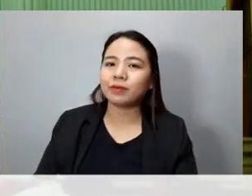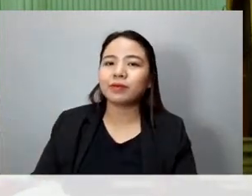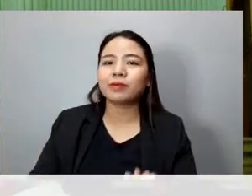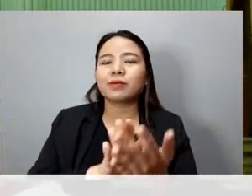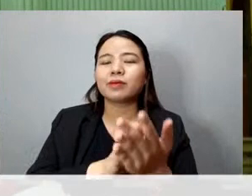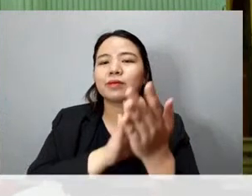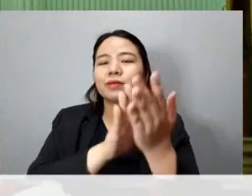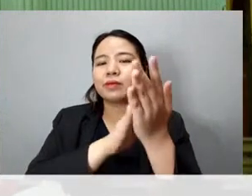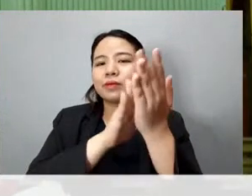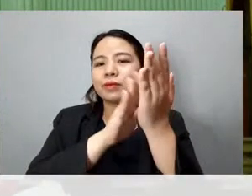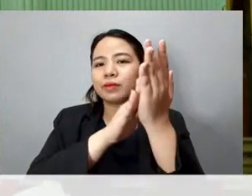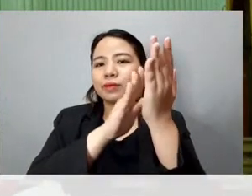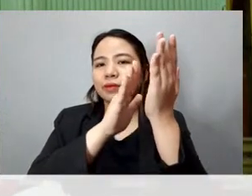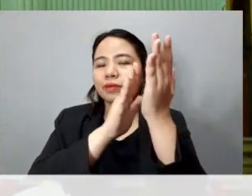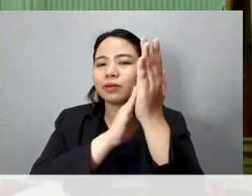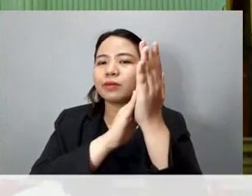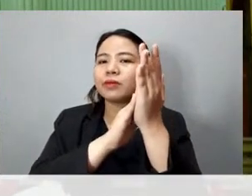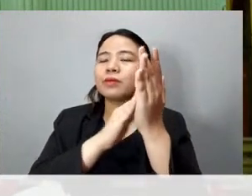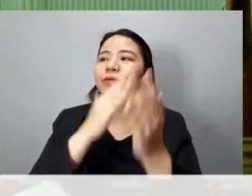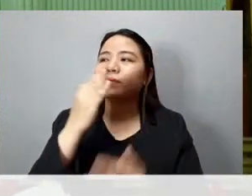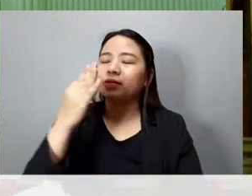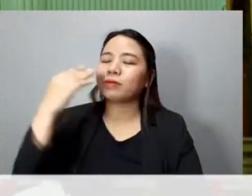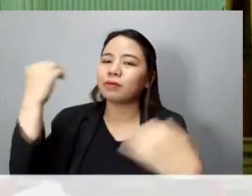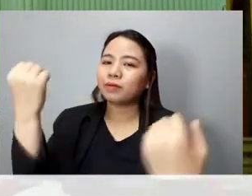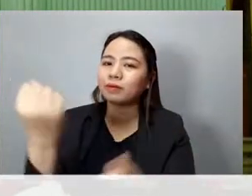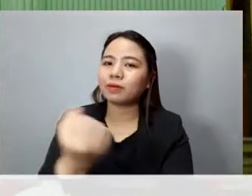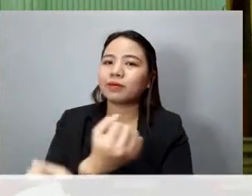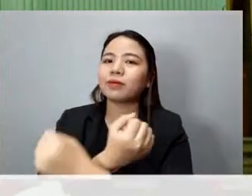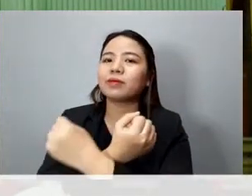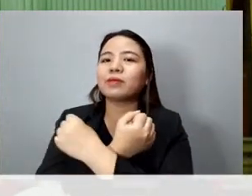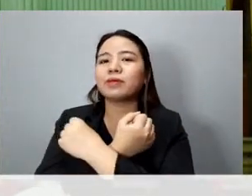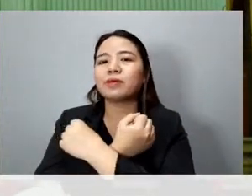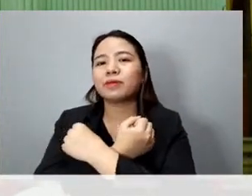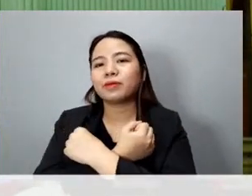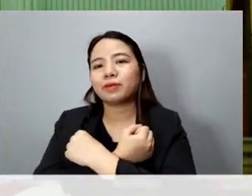papurihan sa pag-ibig niya